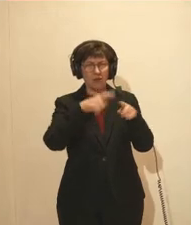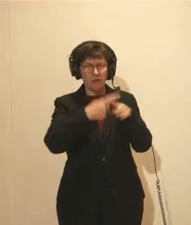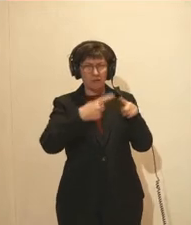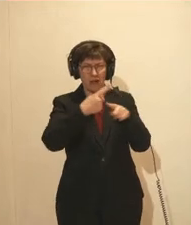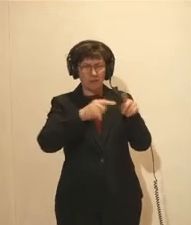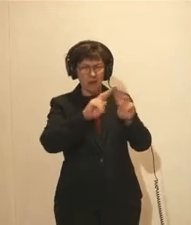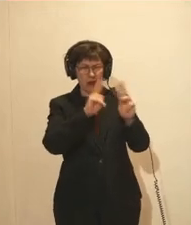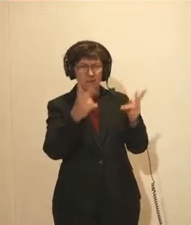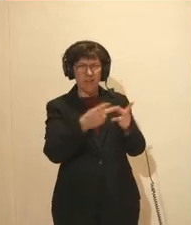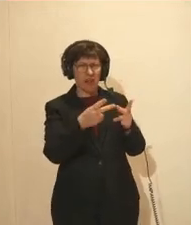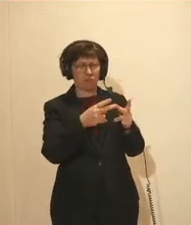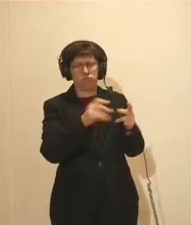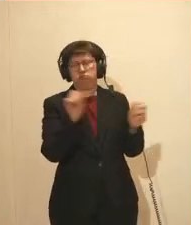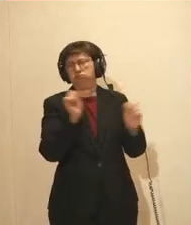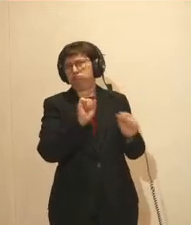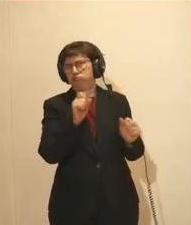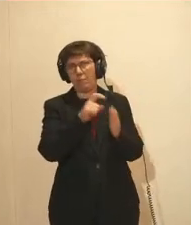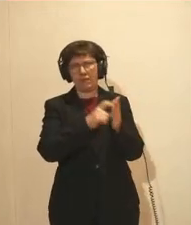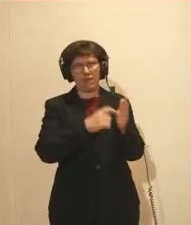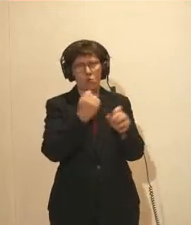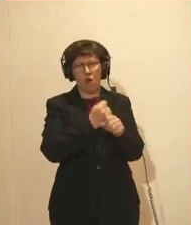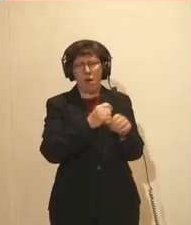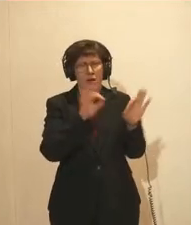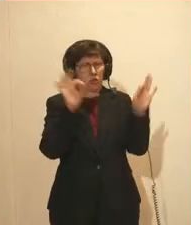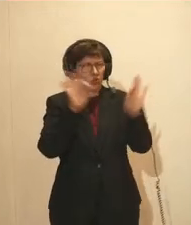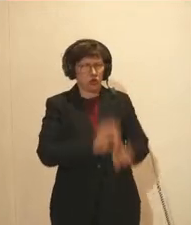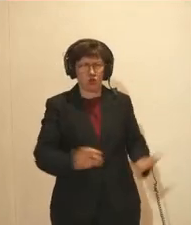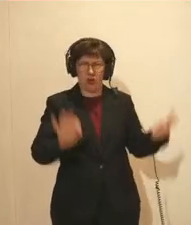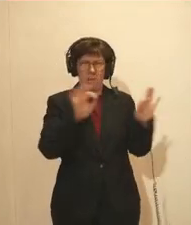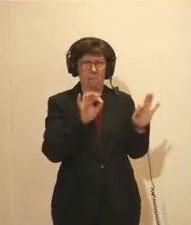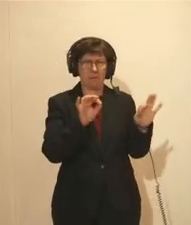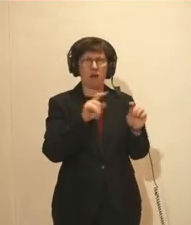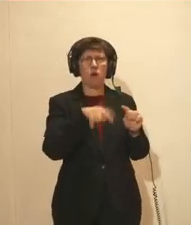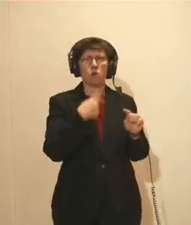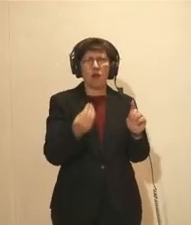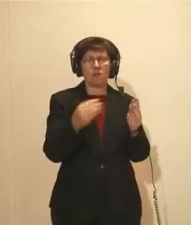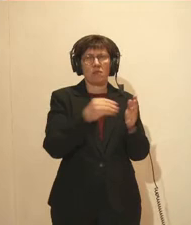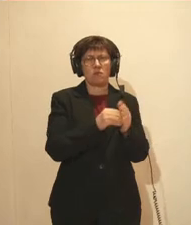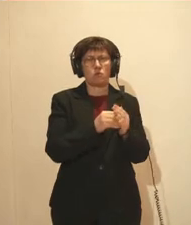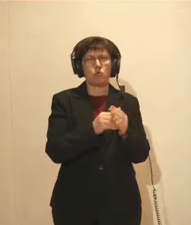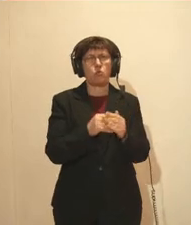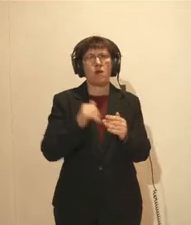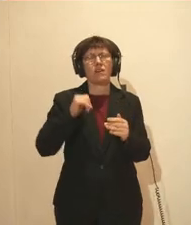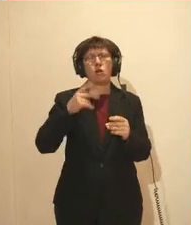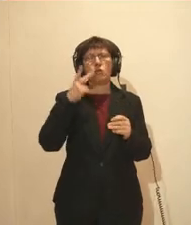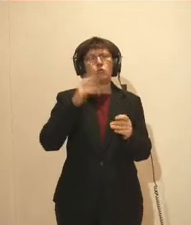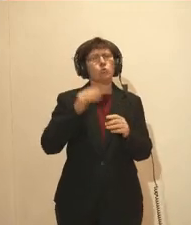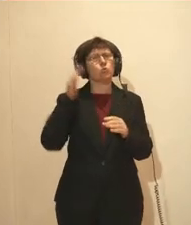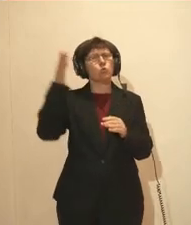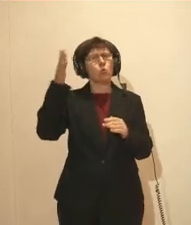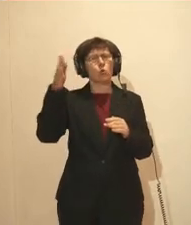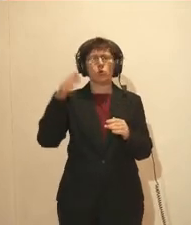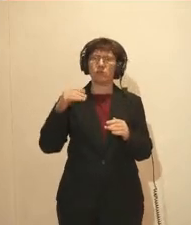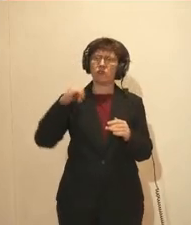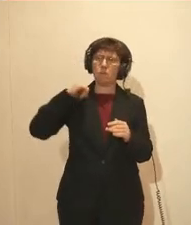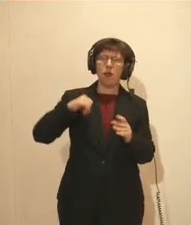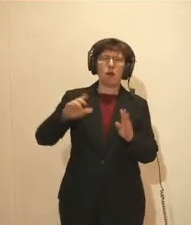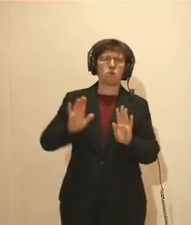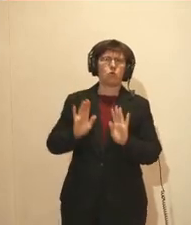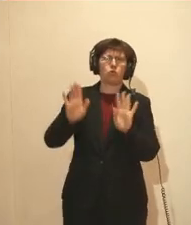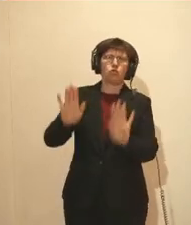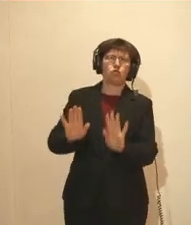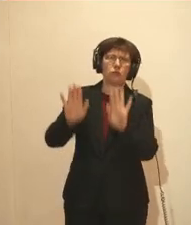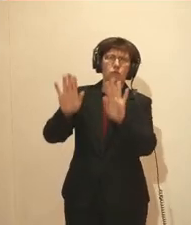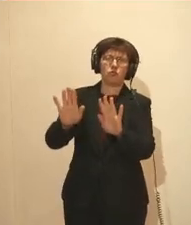der welt unter unwürdigen bedingungen arbeiten und wenn wir dann noch dabei viele lasten in die zukunft verschieben vermeintlich in die zukunft